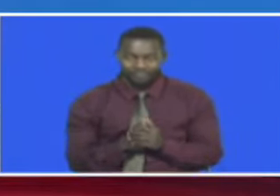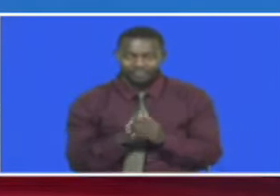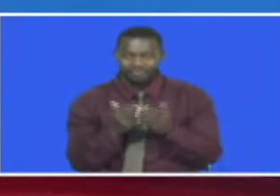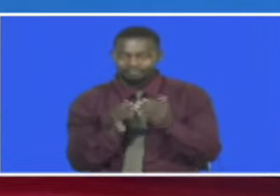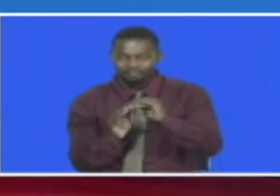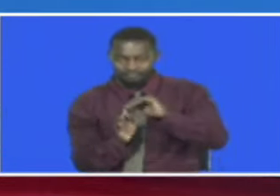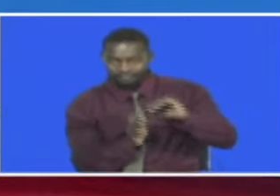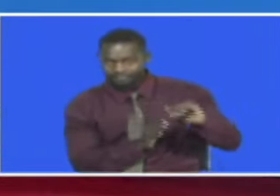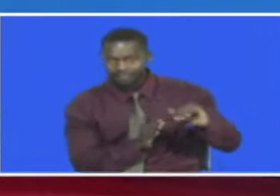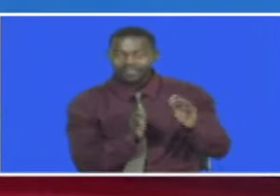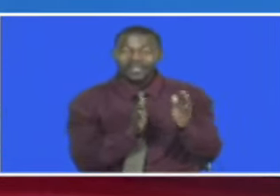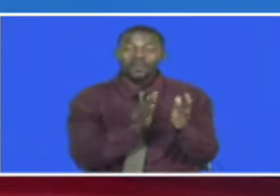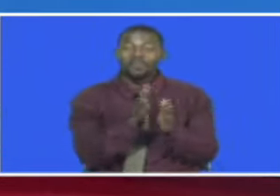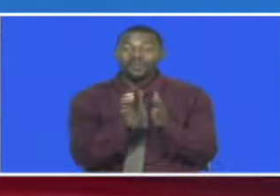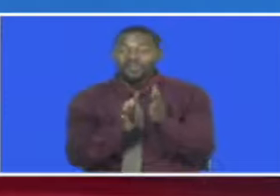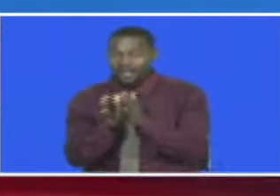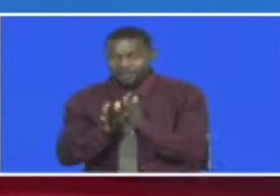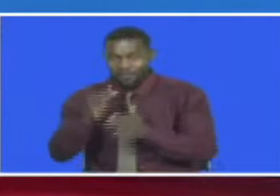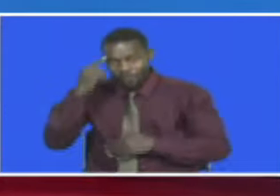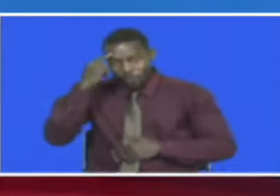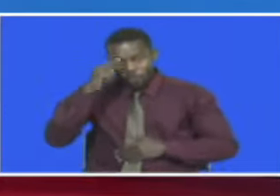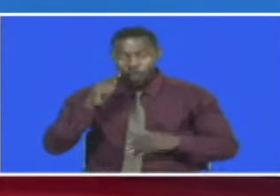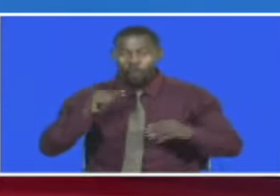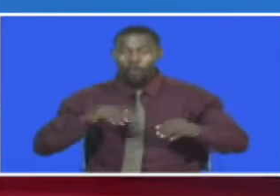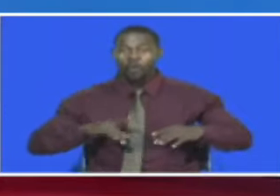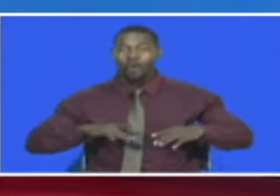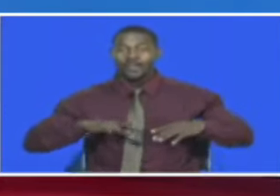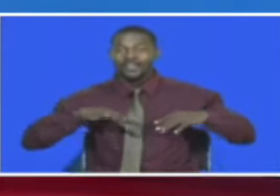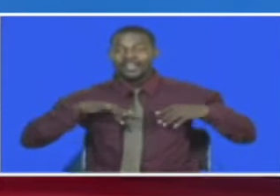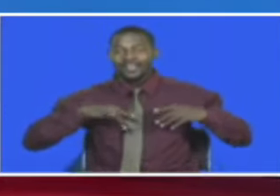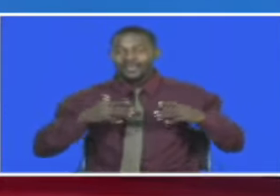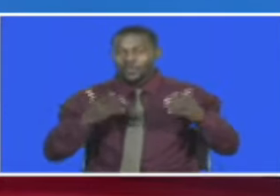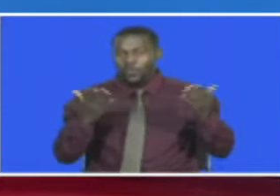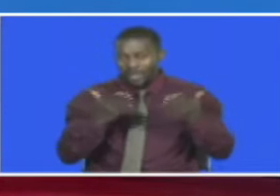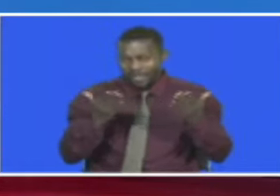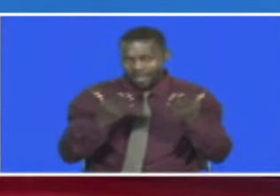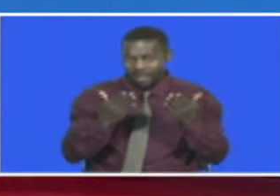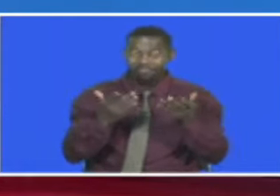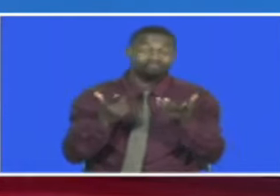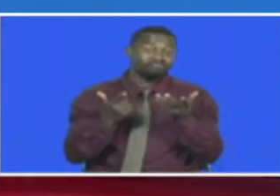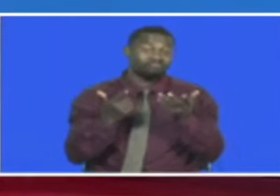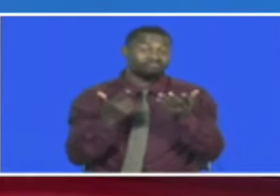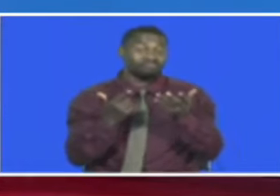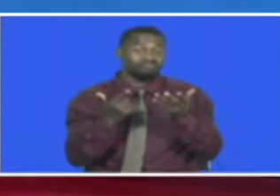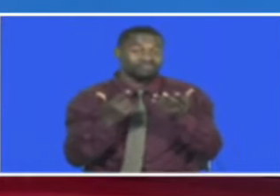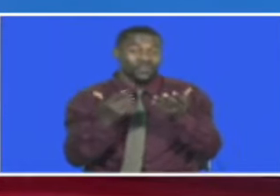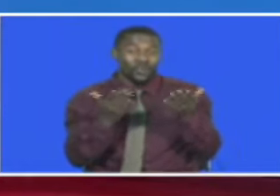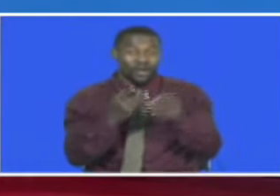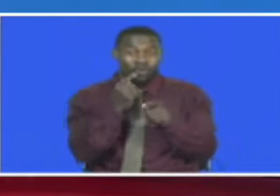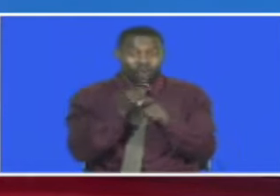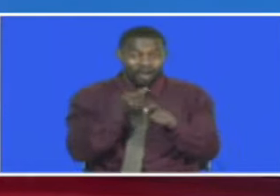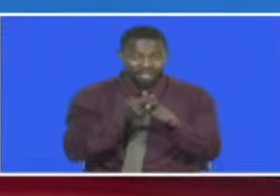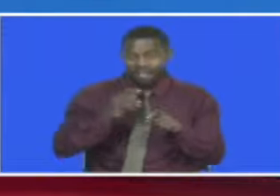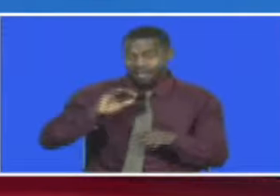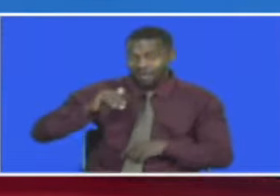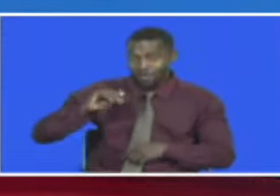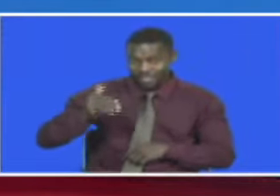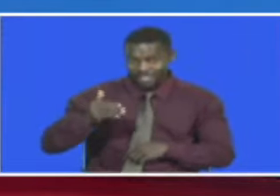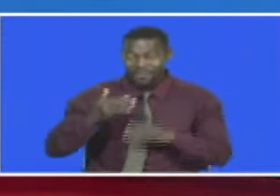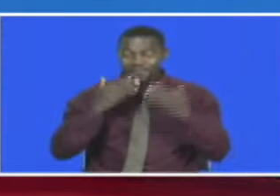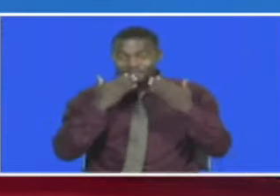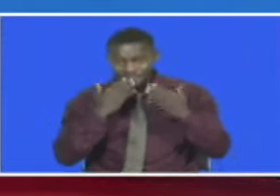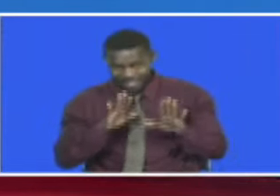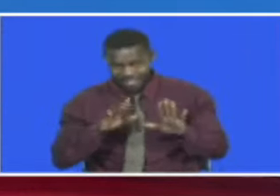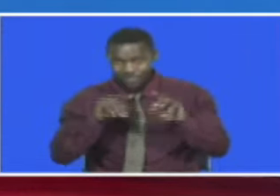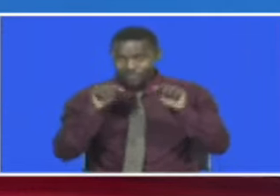Na maandalizi ya sherehe za sikukuu ya Mashujaa katika kaunti ya Kwale yametamatika, huku polisi wakiendelea na